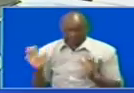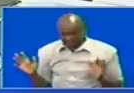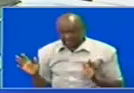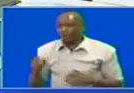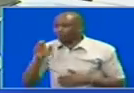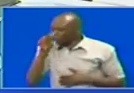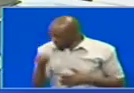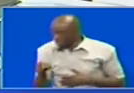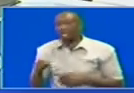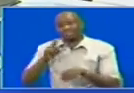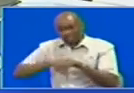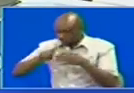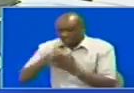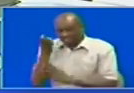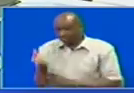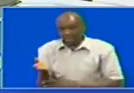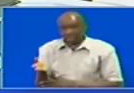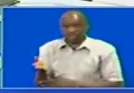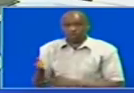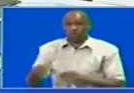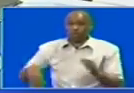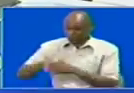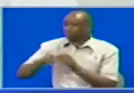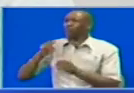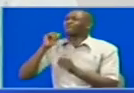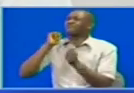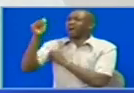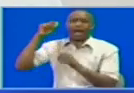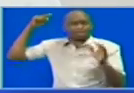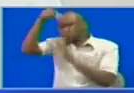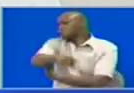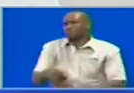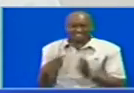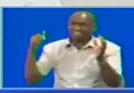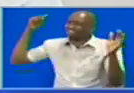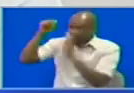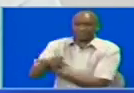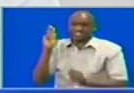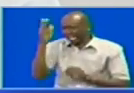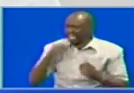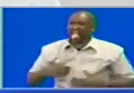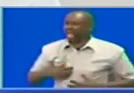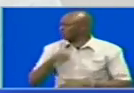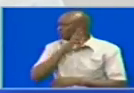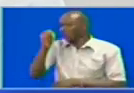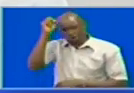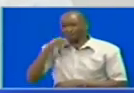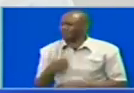Ikawa mpira kianza, yule mpira ilikuwa inapigwa kwa mbali zikiingia. Kwanza ikafungua ya pili, nikaona